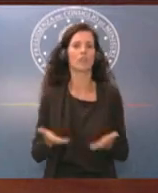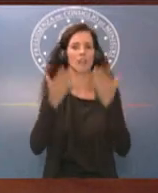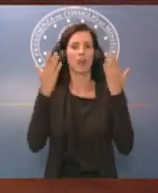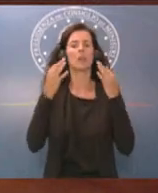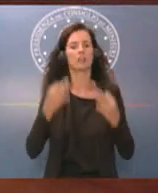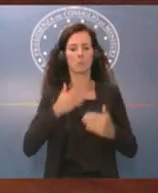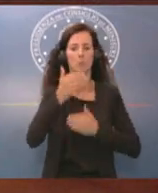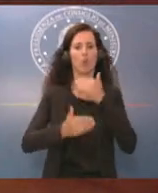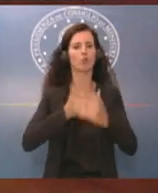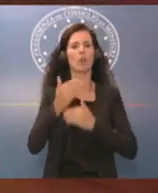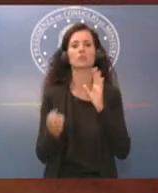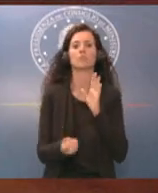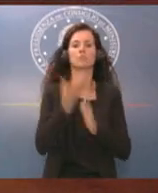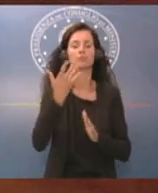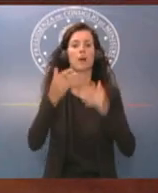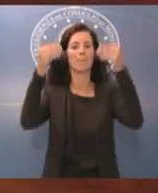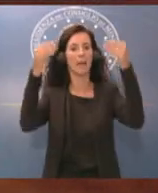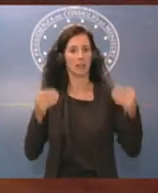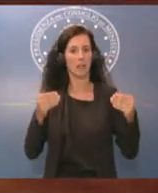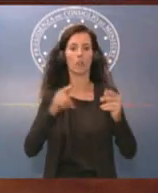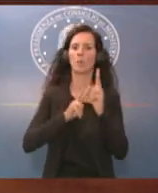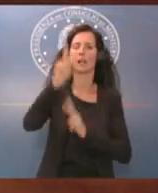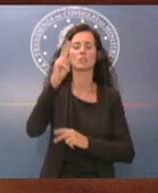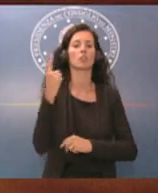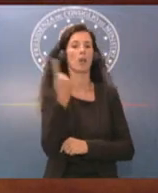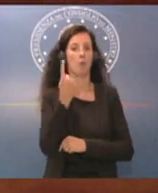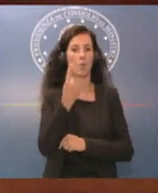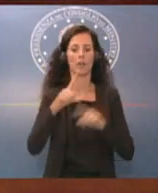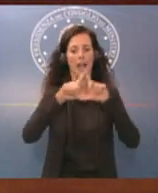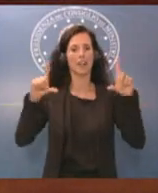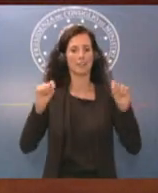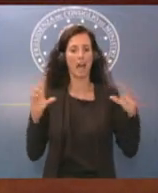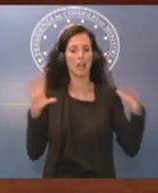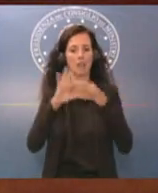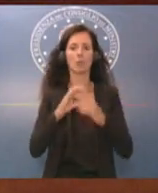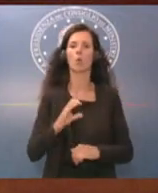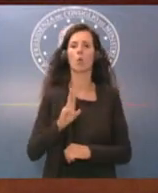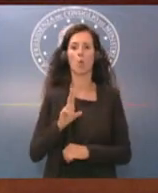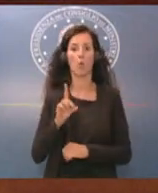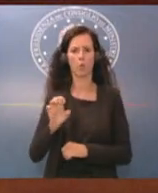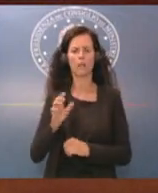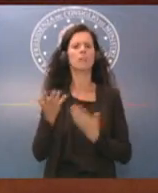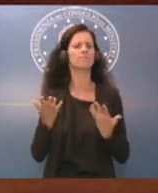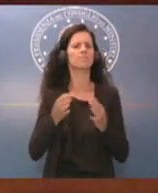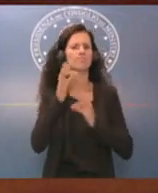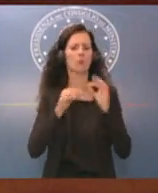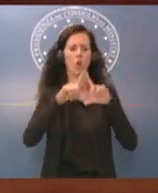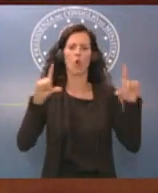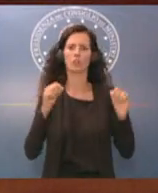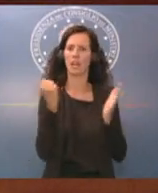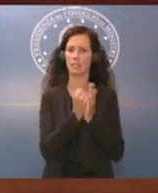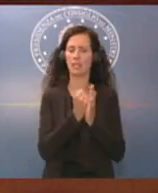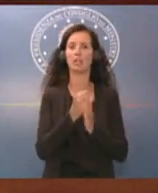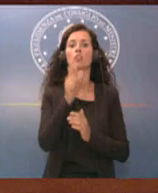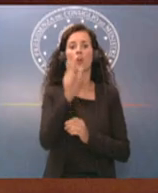di realizzazione della piattaforma nazionale unica delle targhe associate al CUDE, cioè il contrassegno unificato